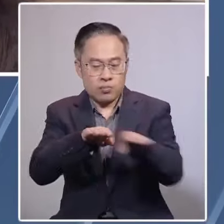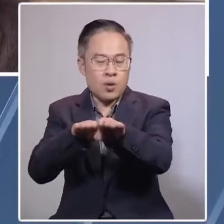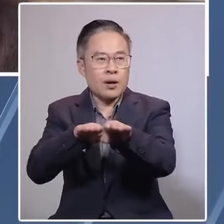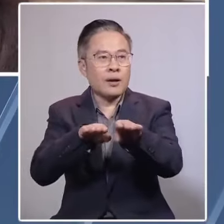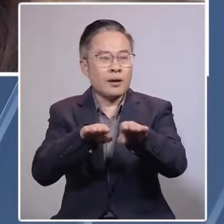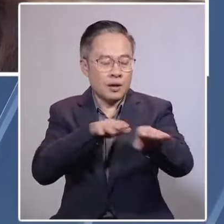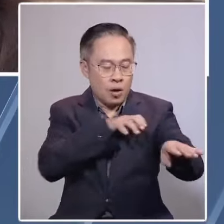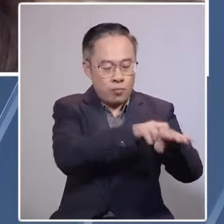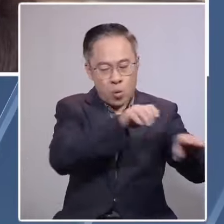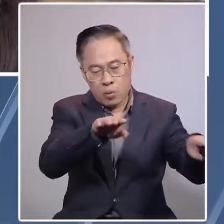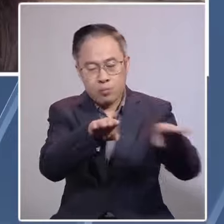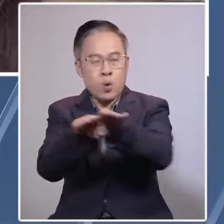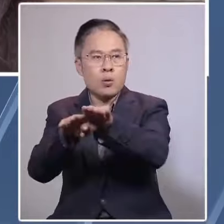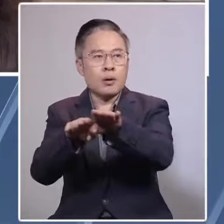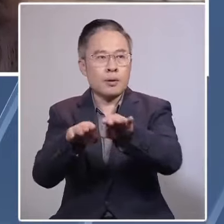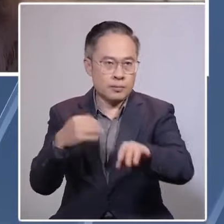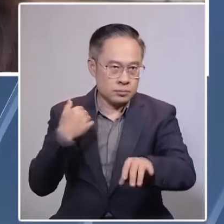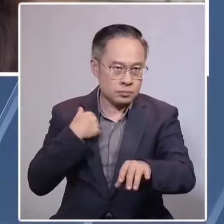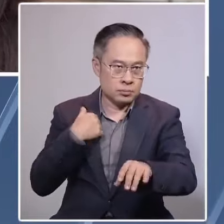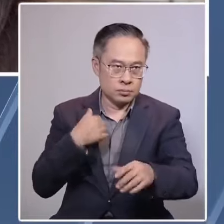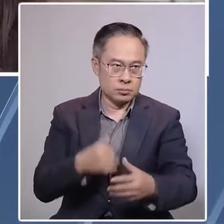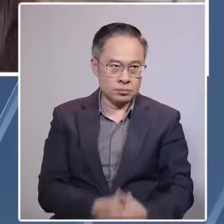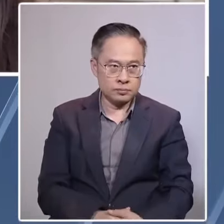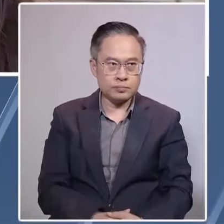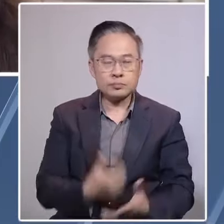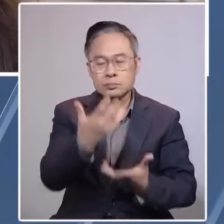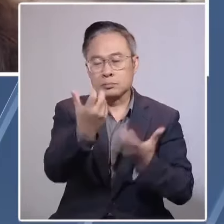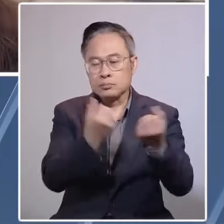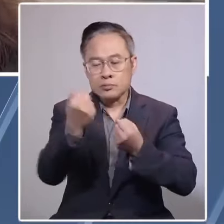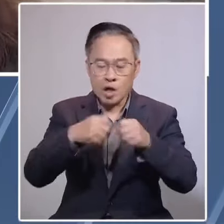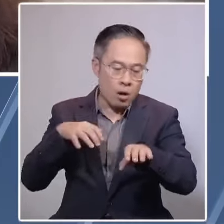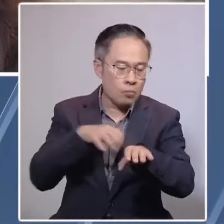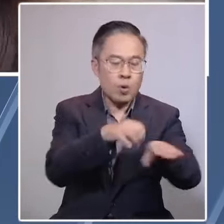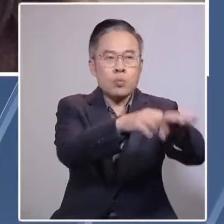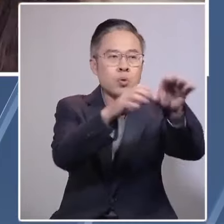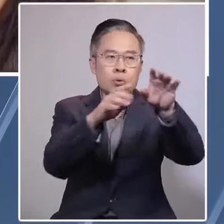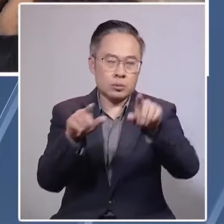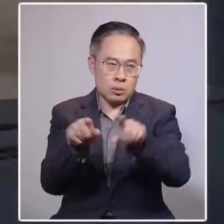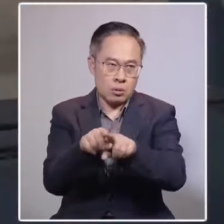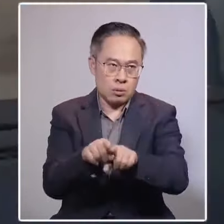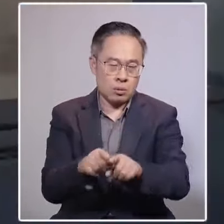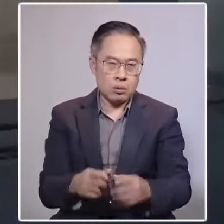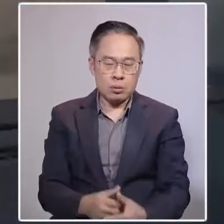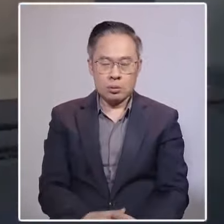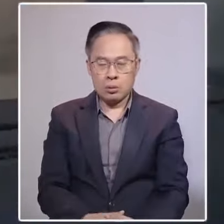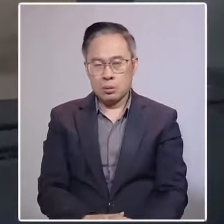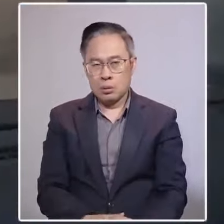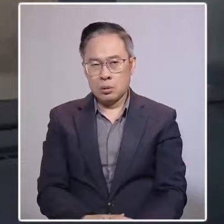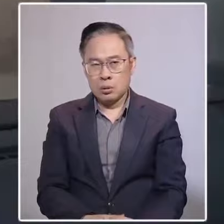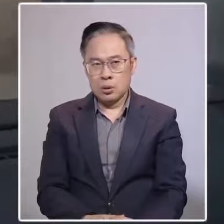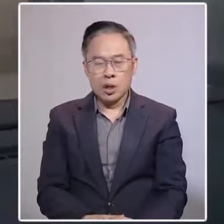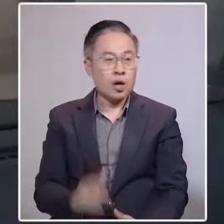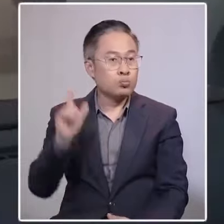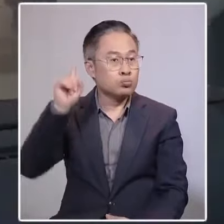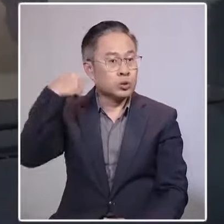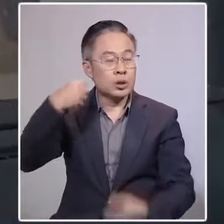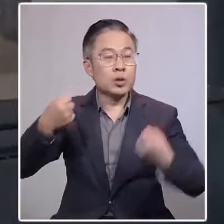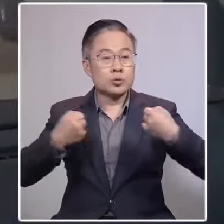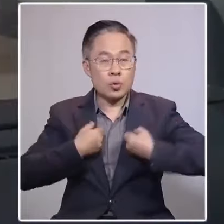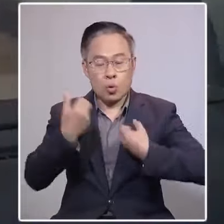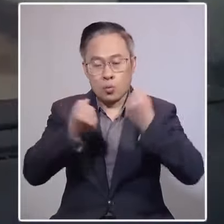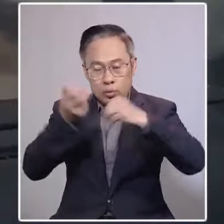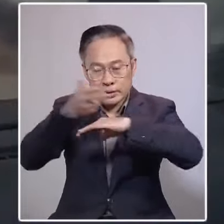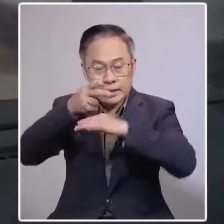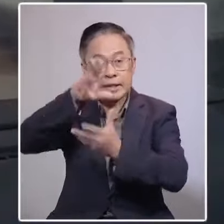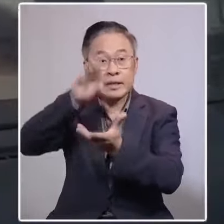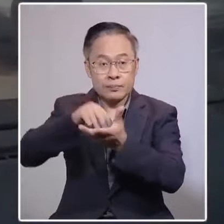ทางฝั่งนู้นน่ะก็ชนแล้วก็เบรกกันไม่ทันแล้วก็คันนี้ก็ชนๆก็คือที่เห็นอ๋อคนนี้เป็นเจ้าของเจ้าของกล้องคันนี้เจ้า